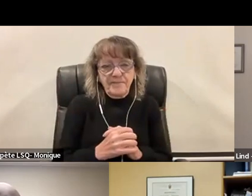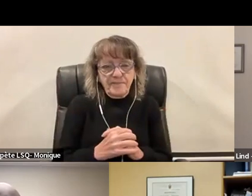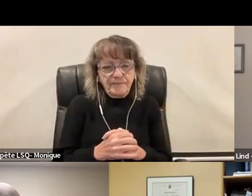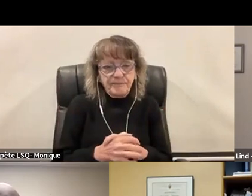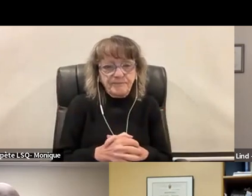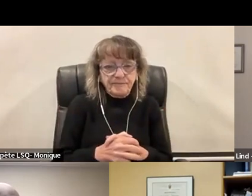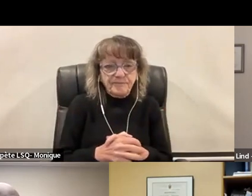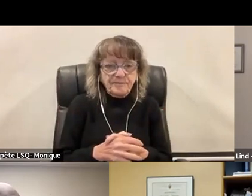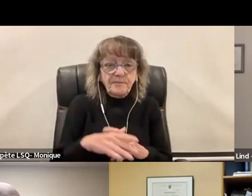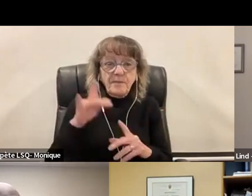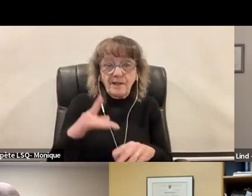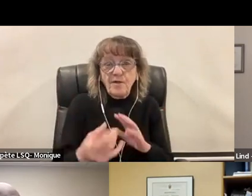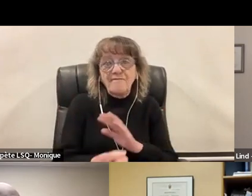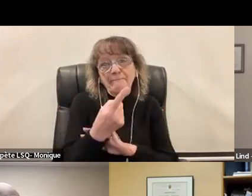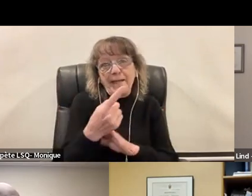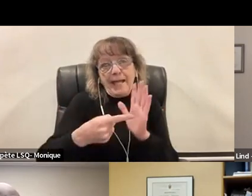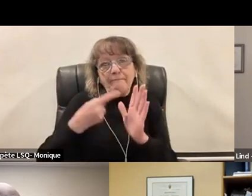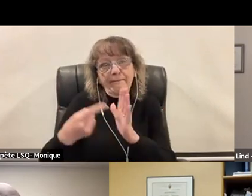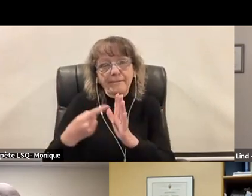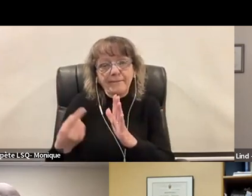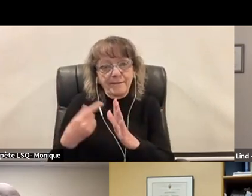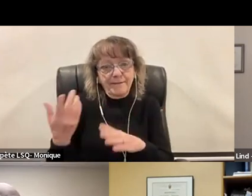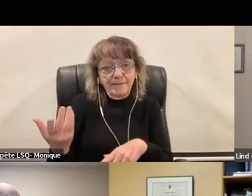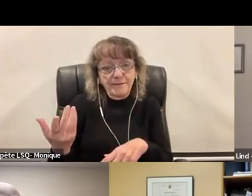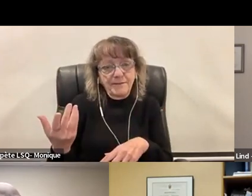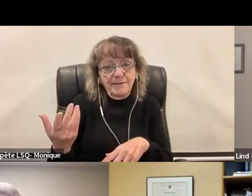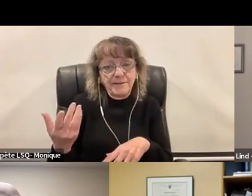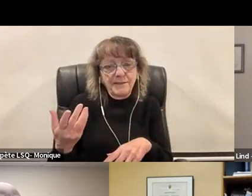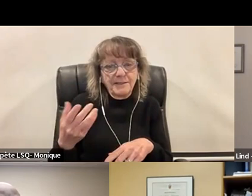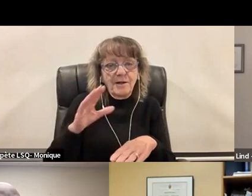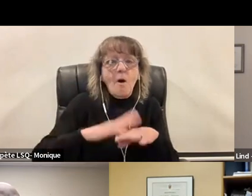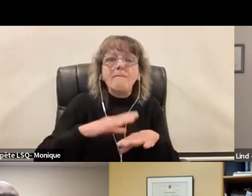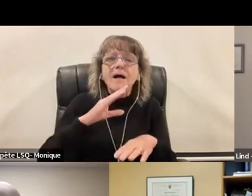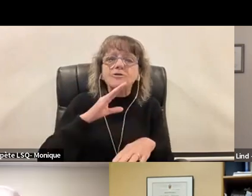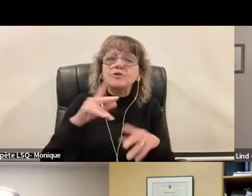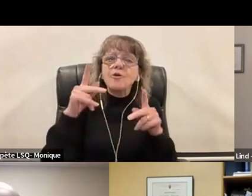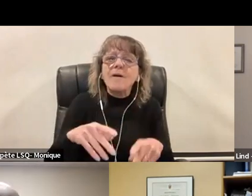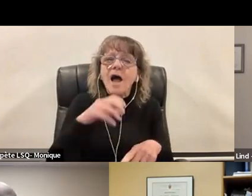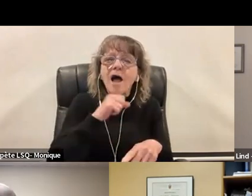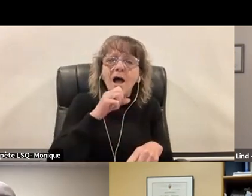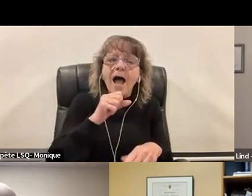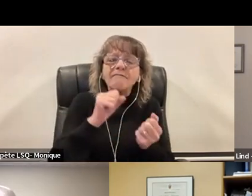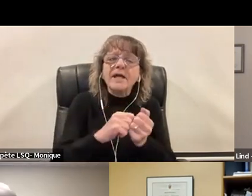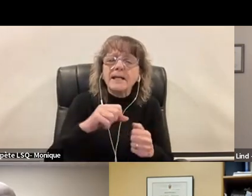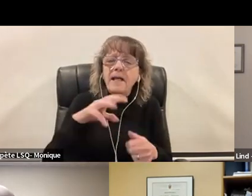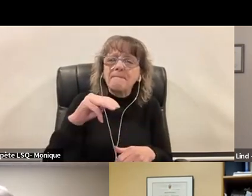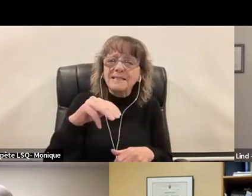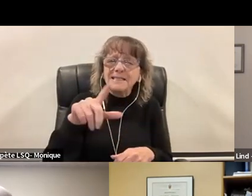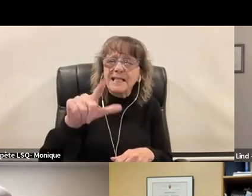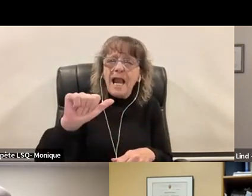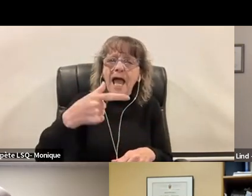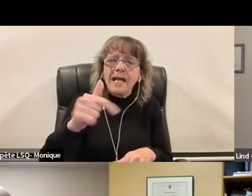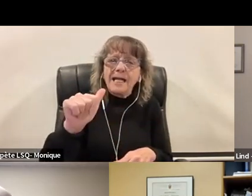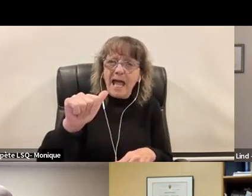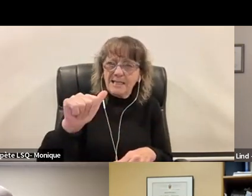un phénomène qui se répète, puisque récemment, on a fait un webinaire sur l'agisme avec professeur Martine Lagacé, et c'était la